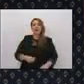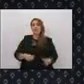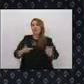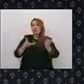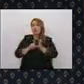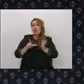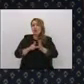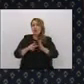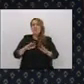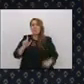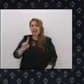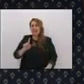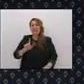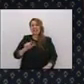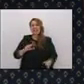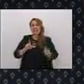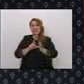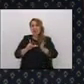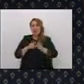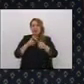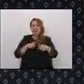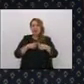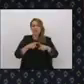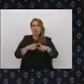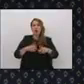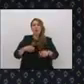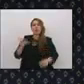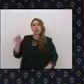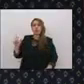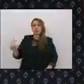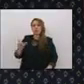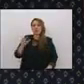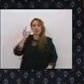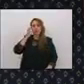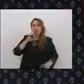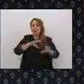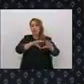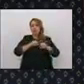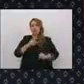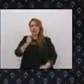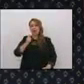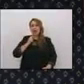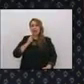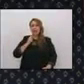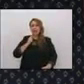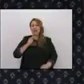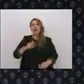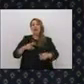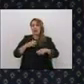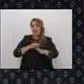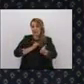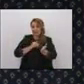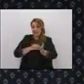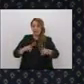المراسيم التنفيذية التي سنت لتمكين المواطنين من امتلاك السكنات وتسوية الإشكالات